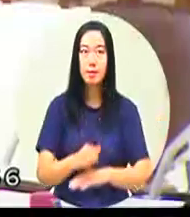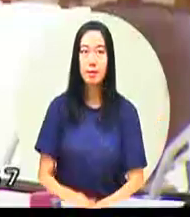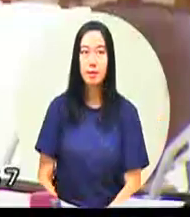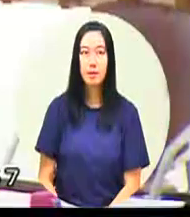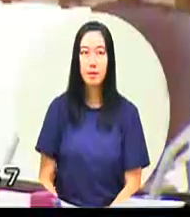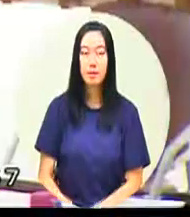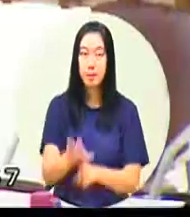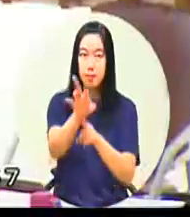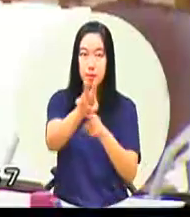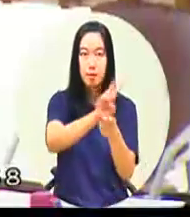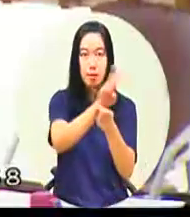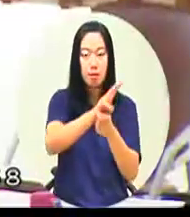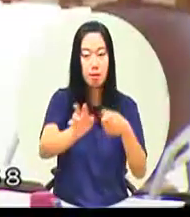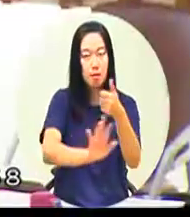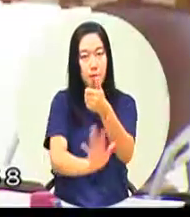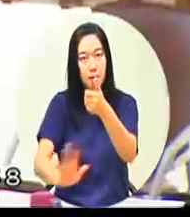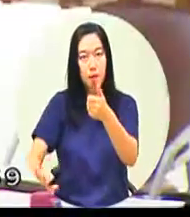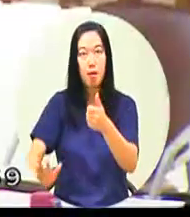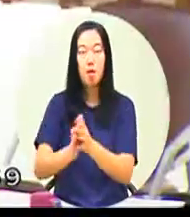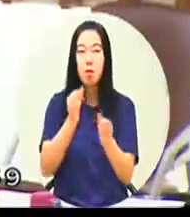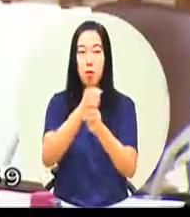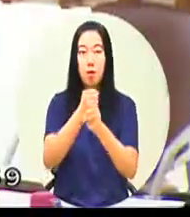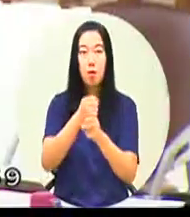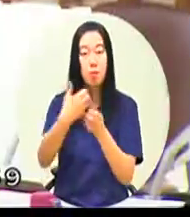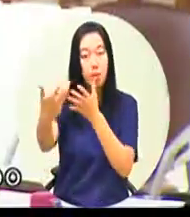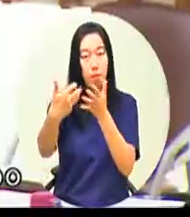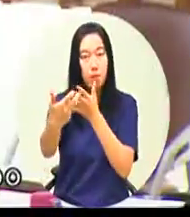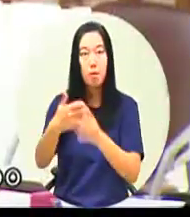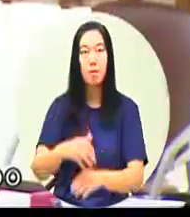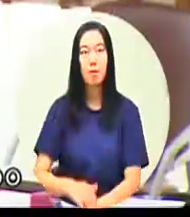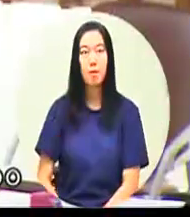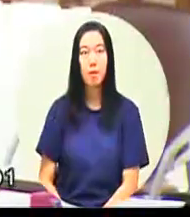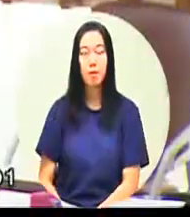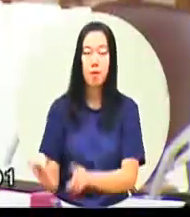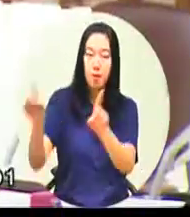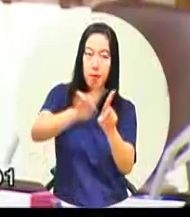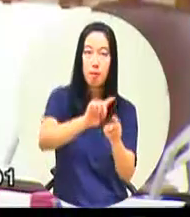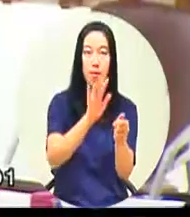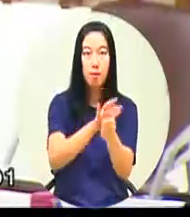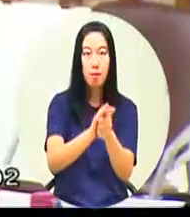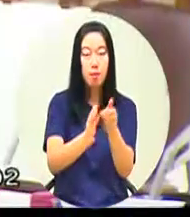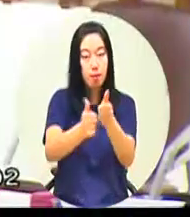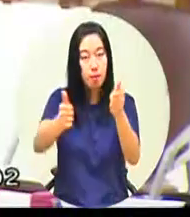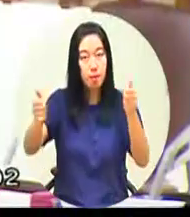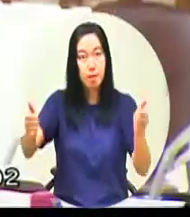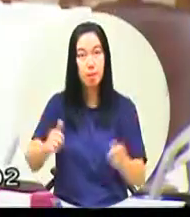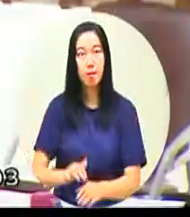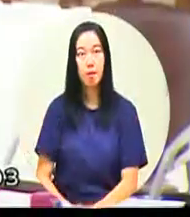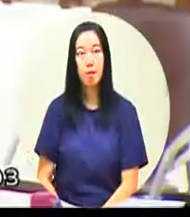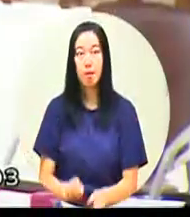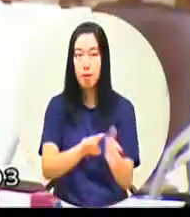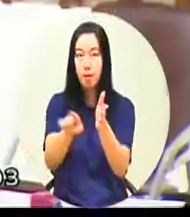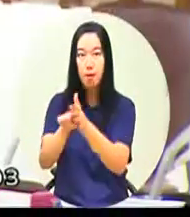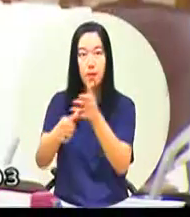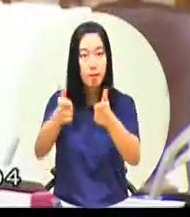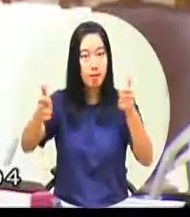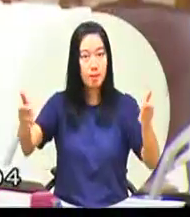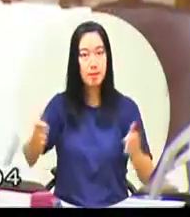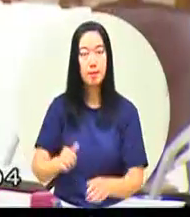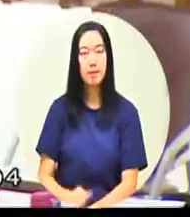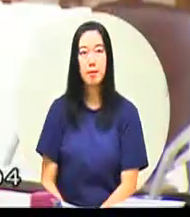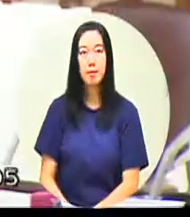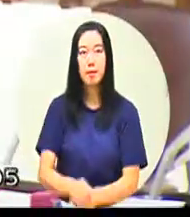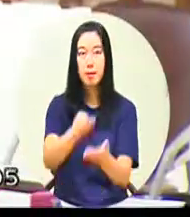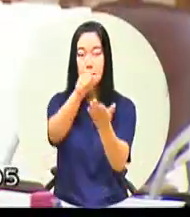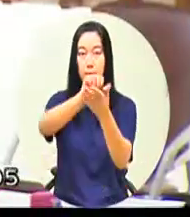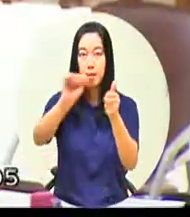农林部门业务质询，我们练习的局处首长、科室主管，我们议会的好